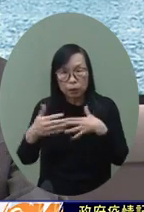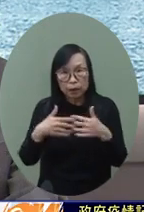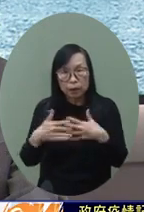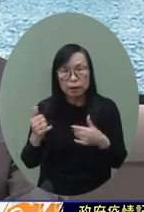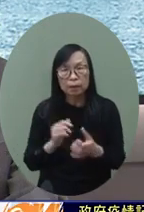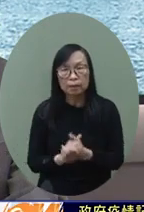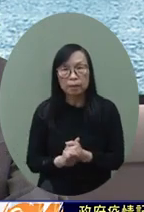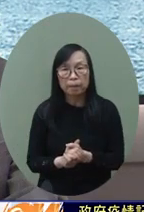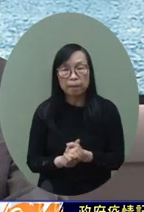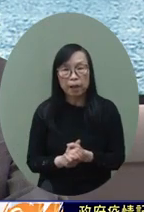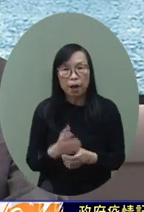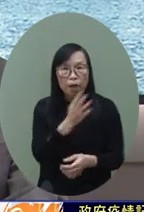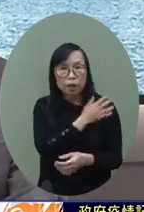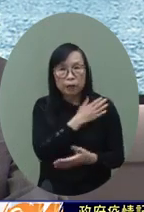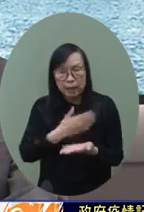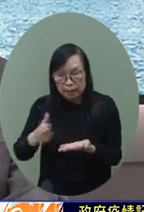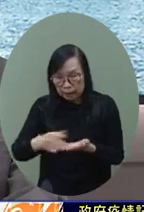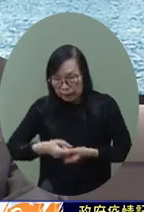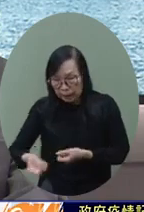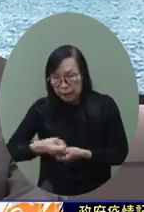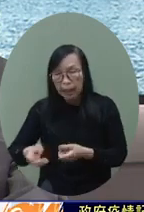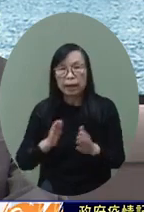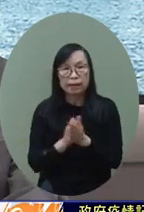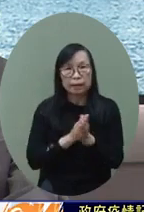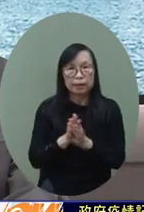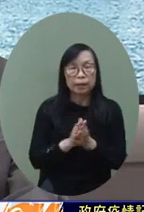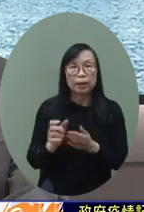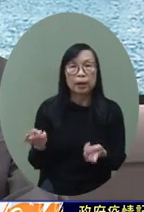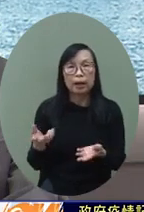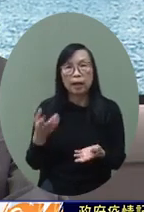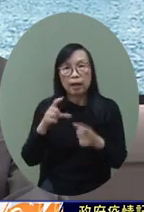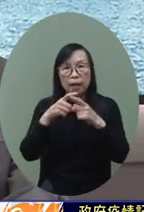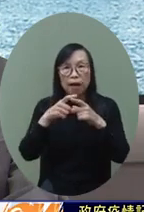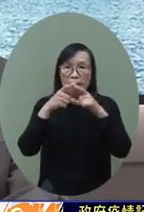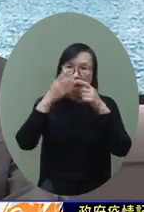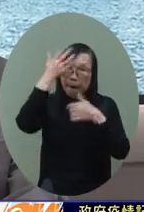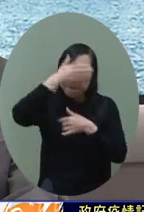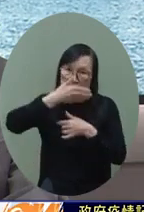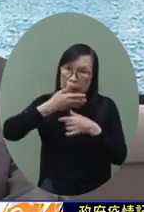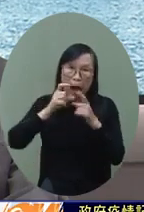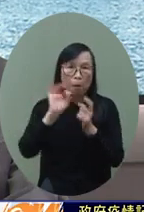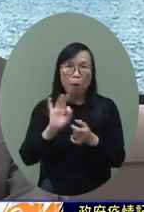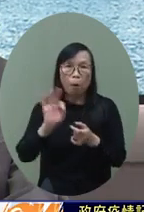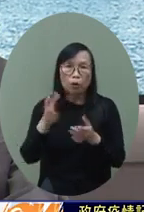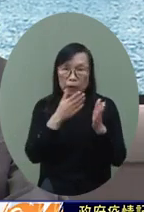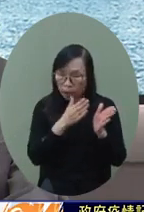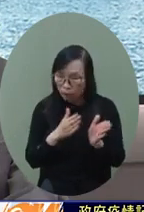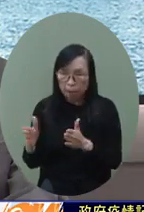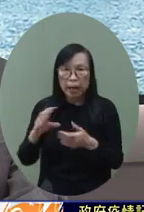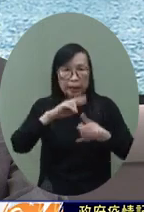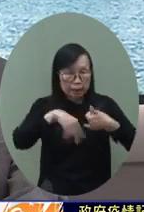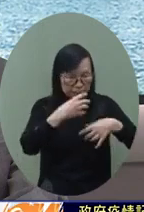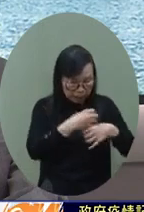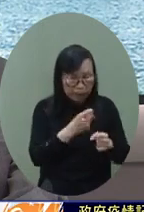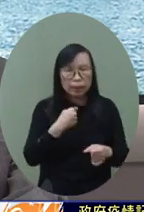係負責清潔同事嘅用嘅洗手間啦。咁當其時就冇戴面罩，咁所以咧都係需要安排檢疫嘅。